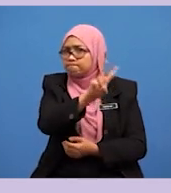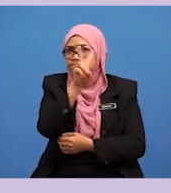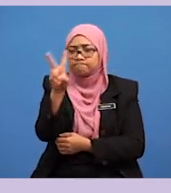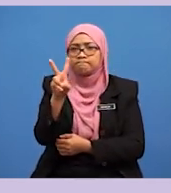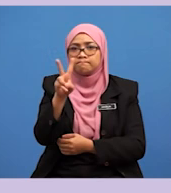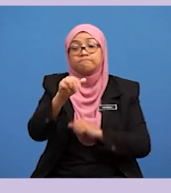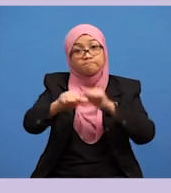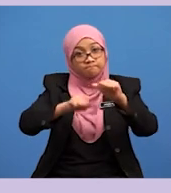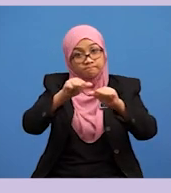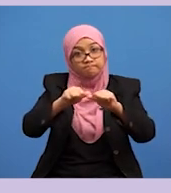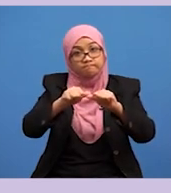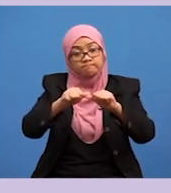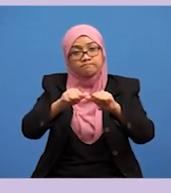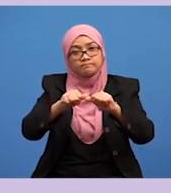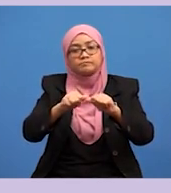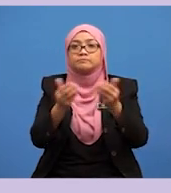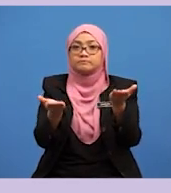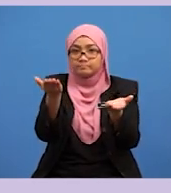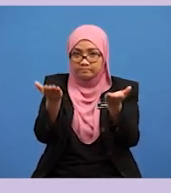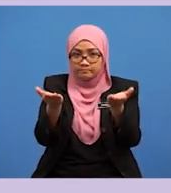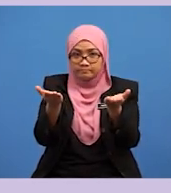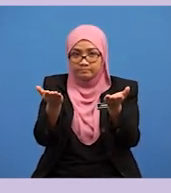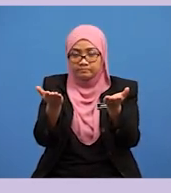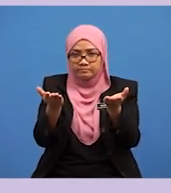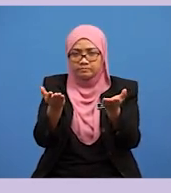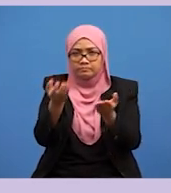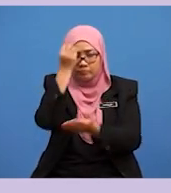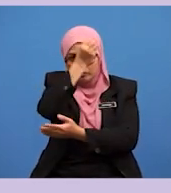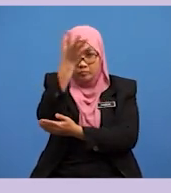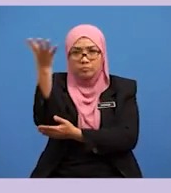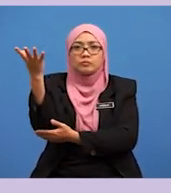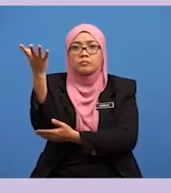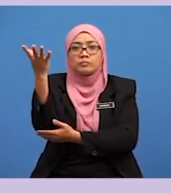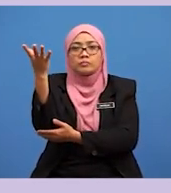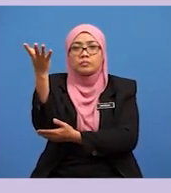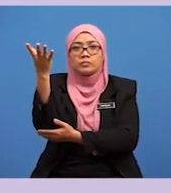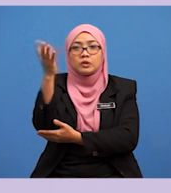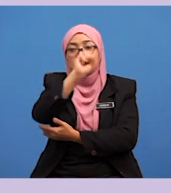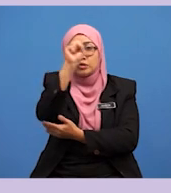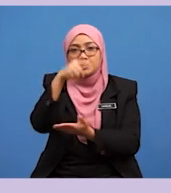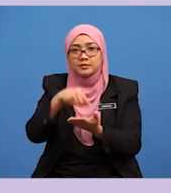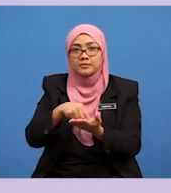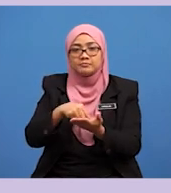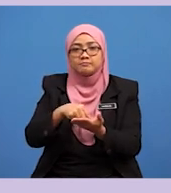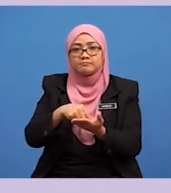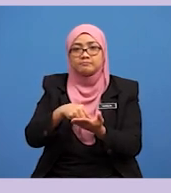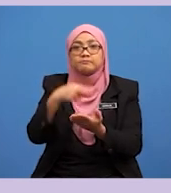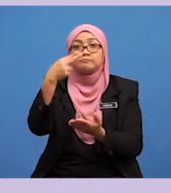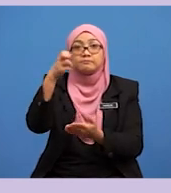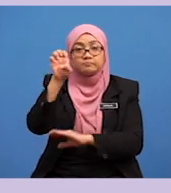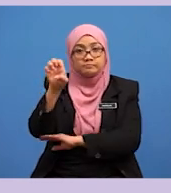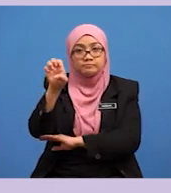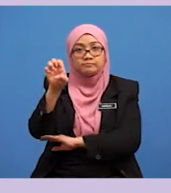Kedua-dua atom di dalam rajah adalah stabil. Terangkan pernyataan berikut. Helium